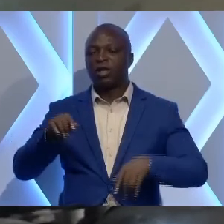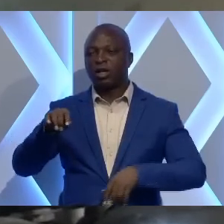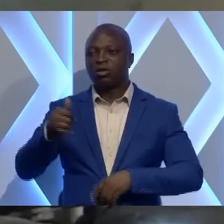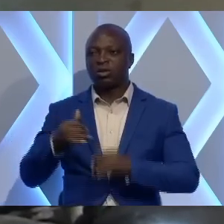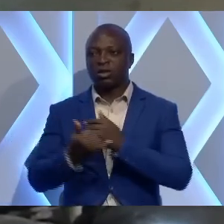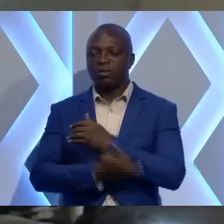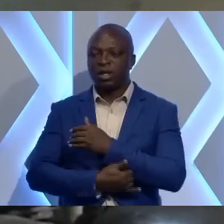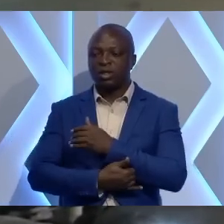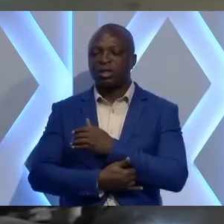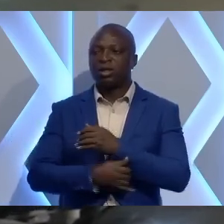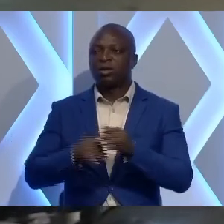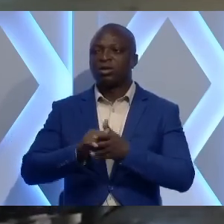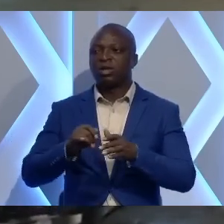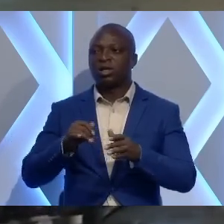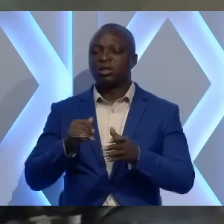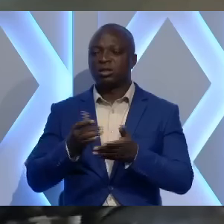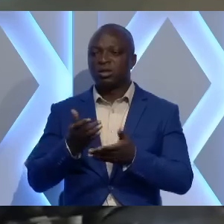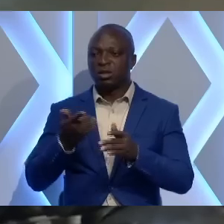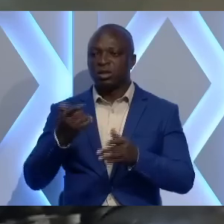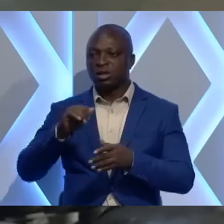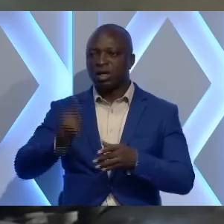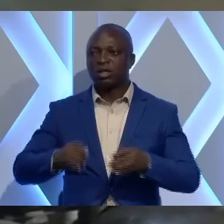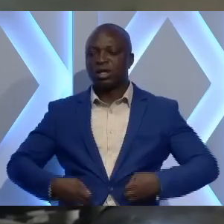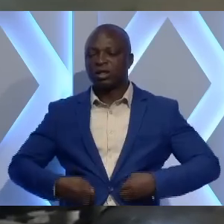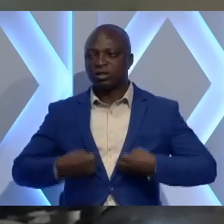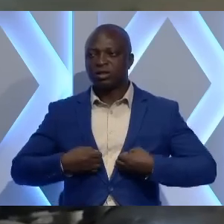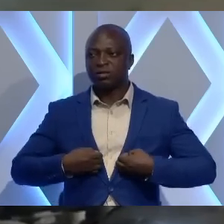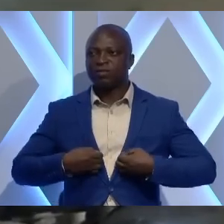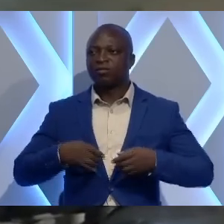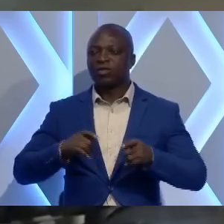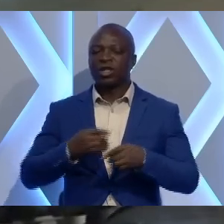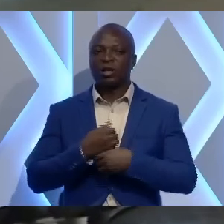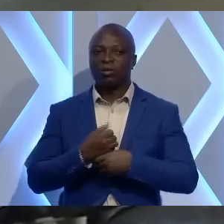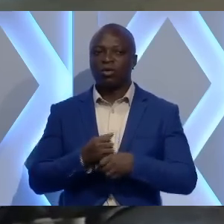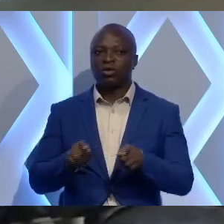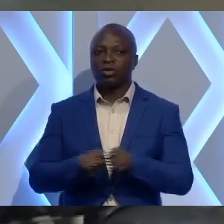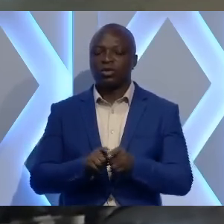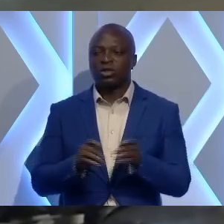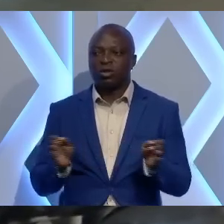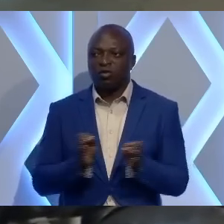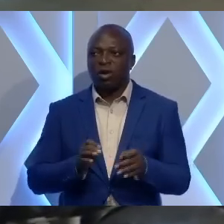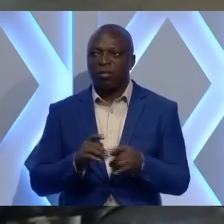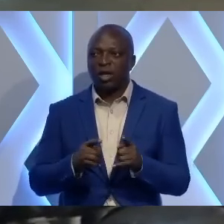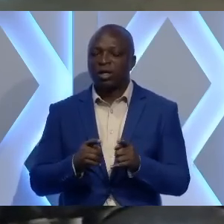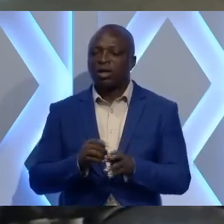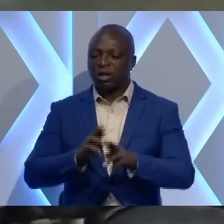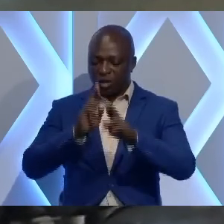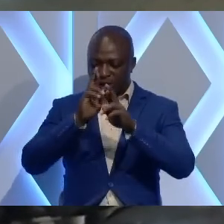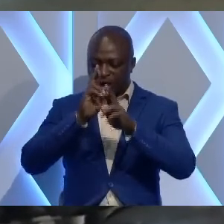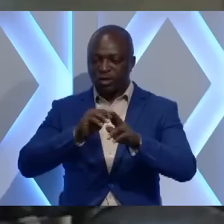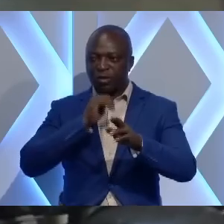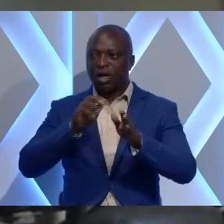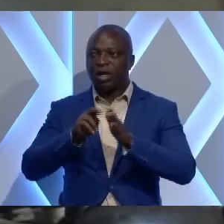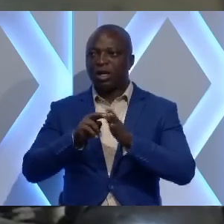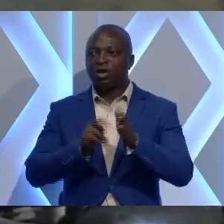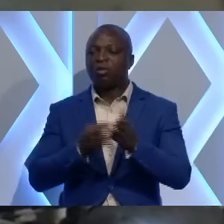pays que ces substances existent, des substances inconnues qui produisent également le froid, mais qui ne respectent pas les